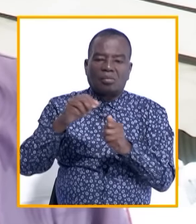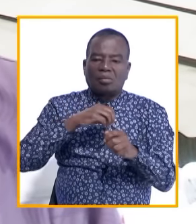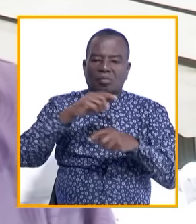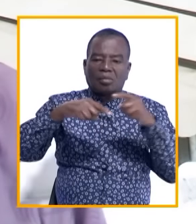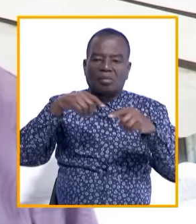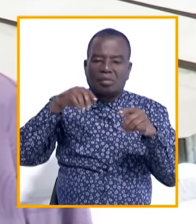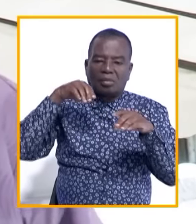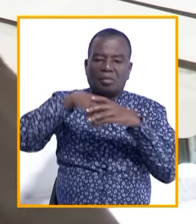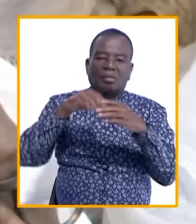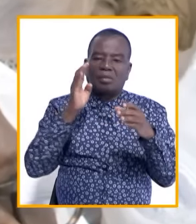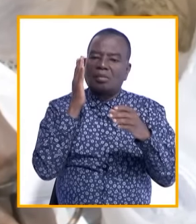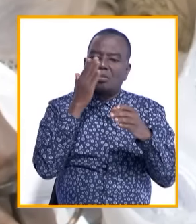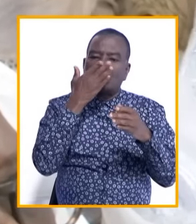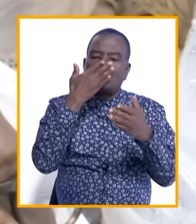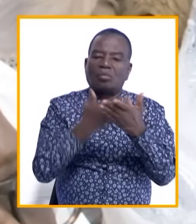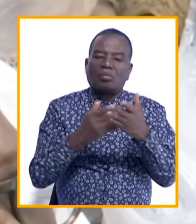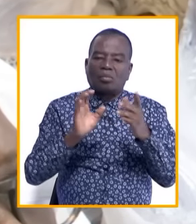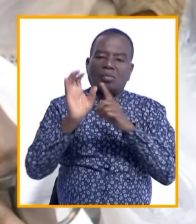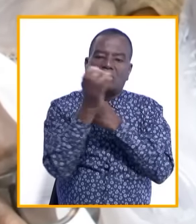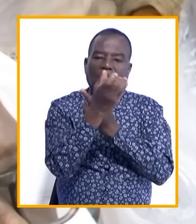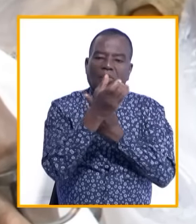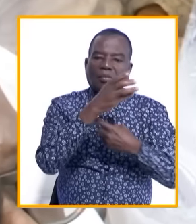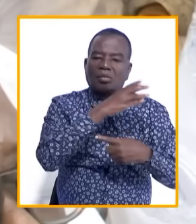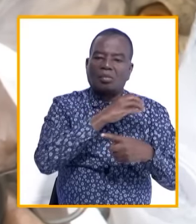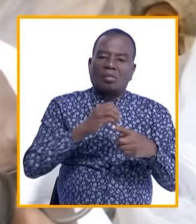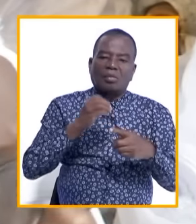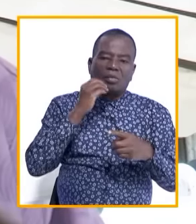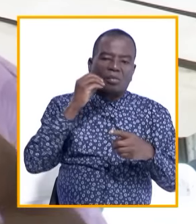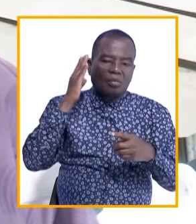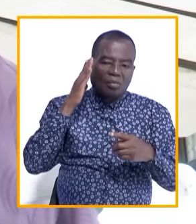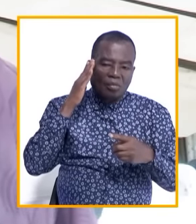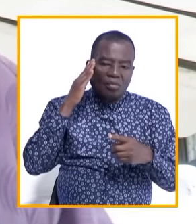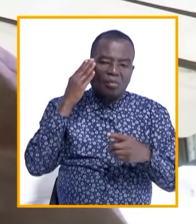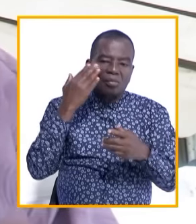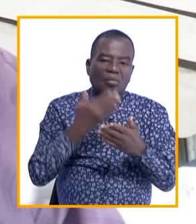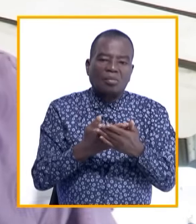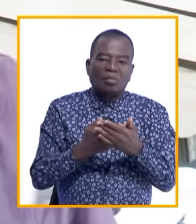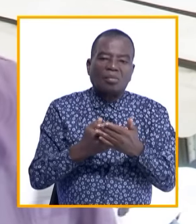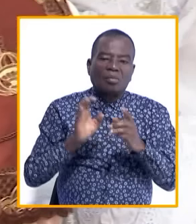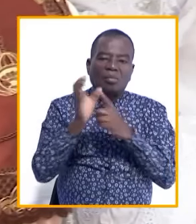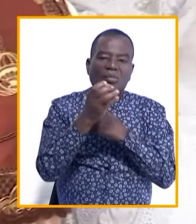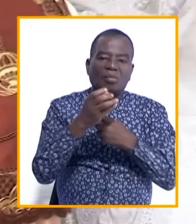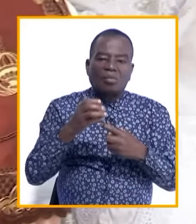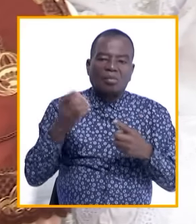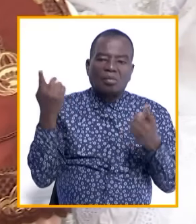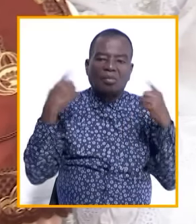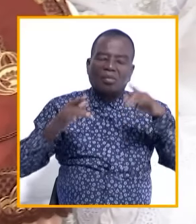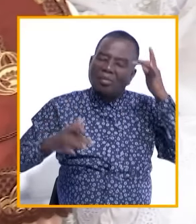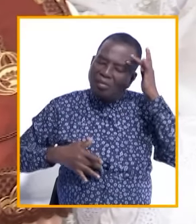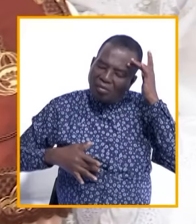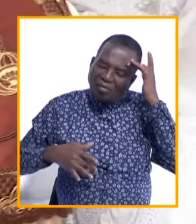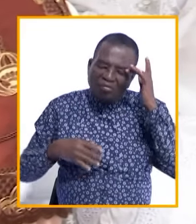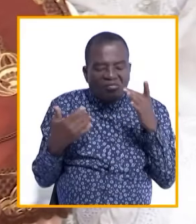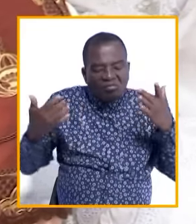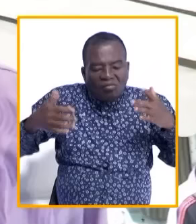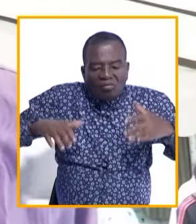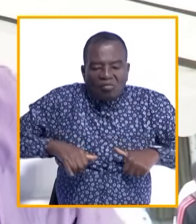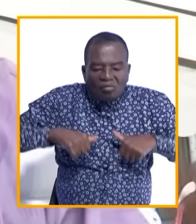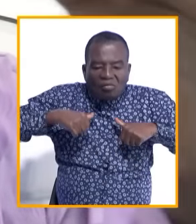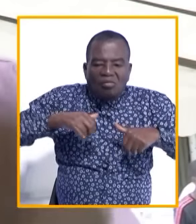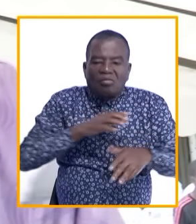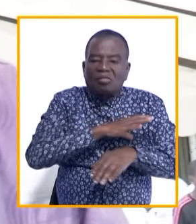passé. On allait dans les bonnes conditions, on était logé dans les bonnes conditions. Même quand il est malade là, on s'occupait